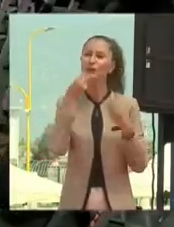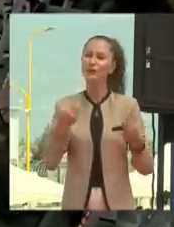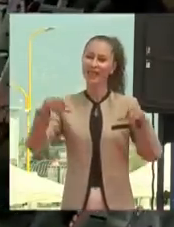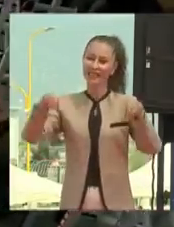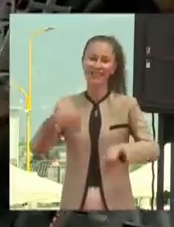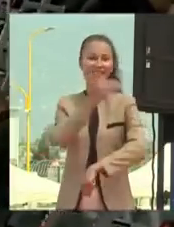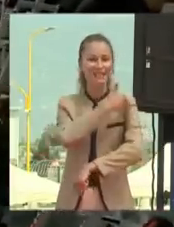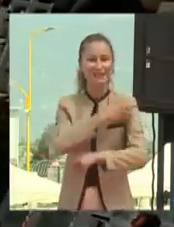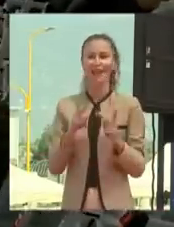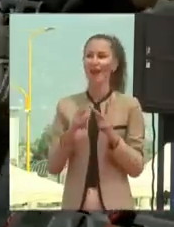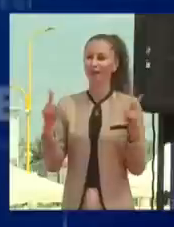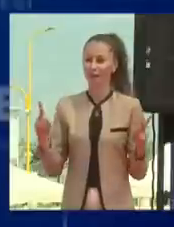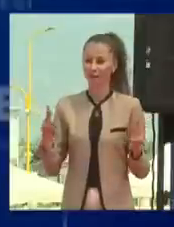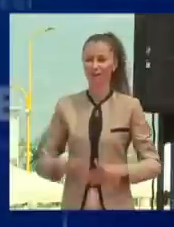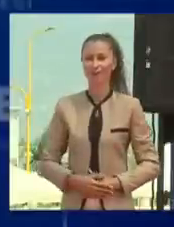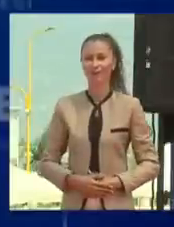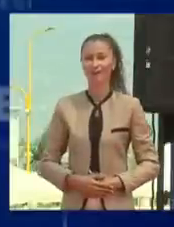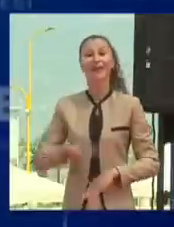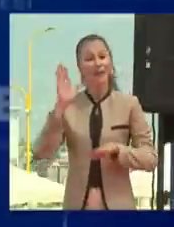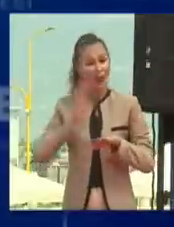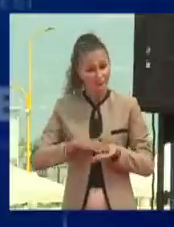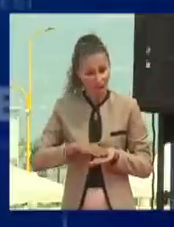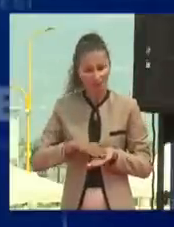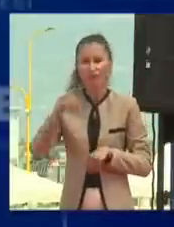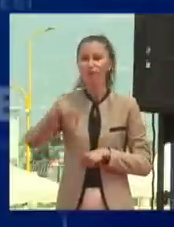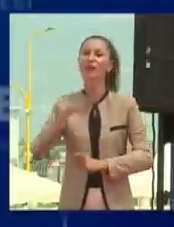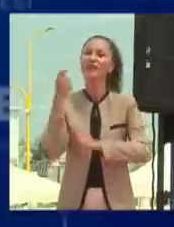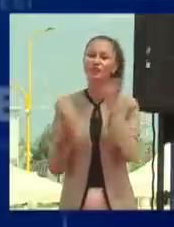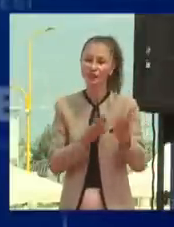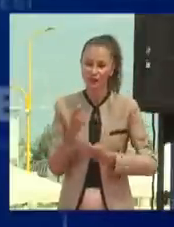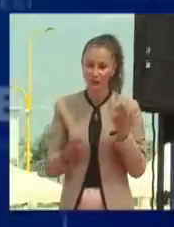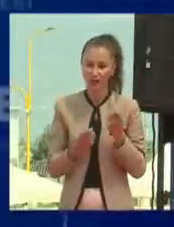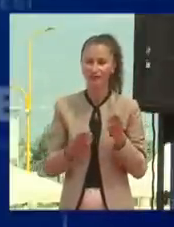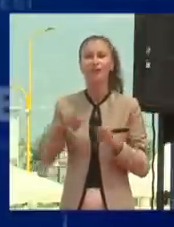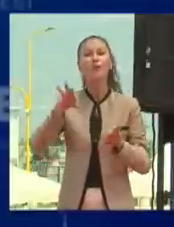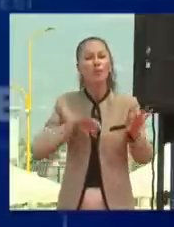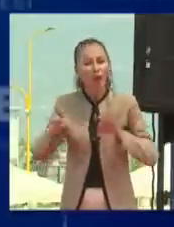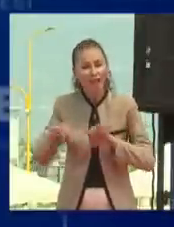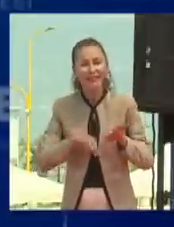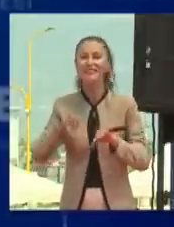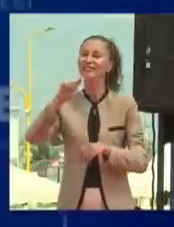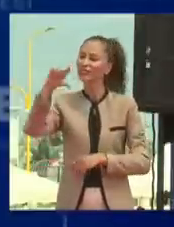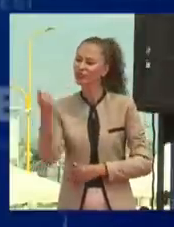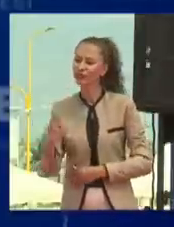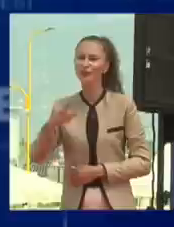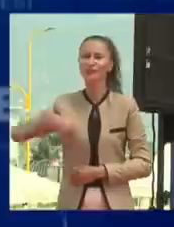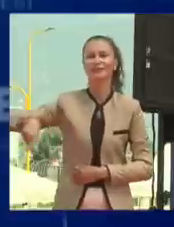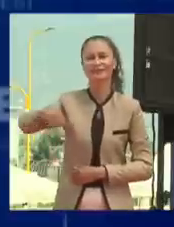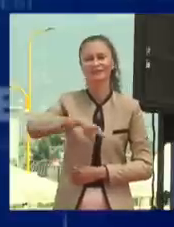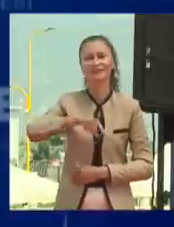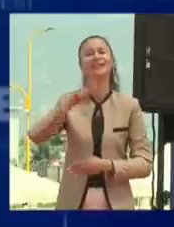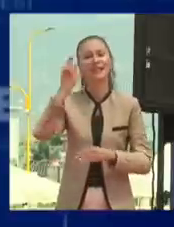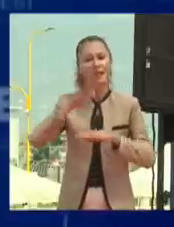tesisi hizmete açan, yapan, burada çalışan, mühendisinden sade işçisine kadar,